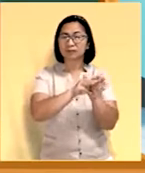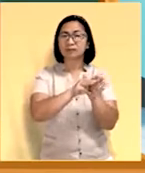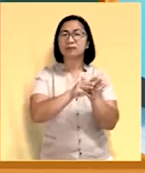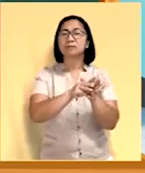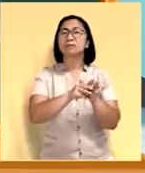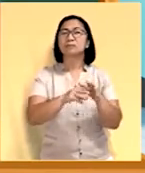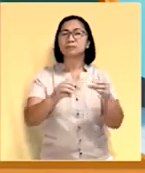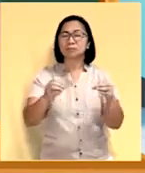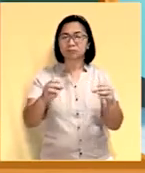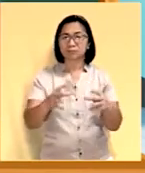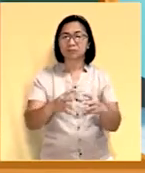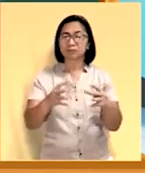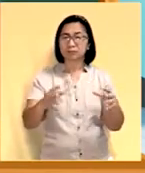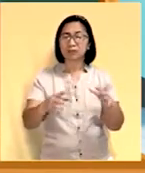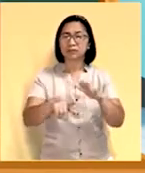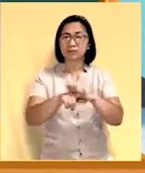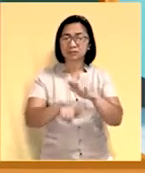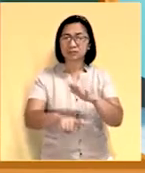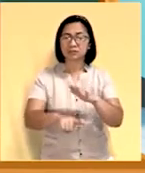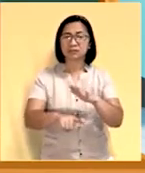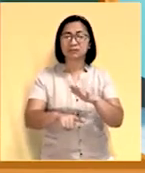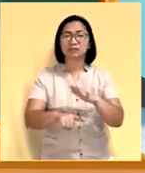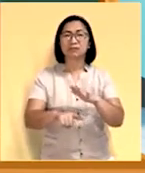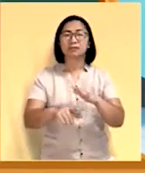mas mababa sa subtrahend.